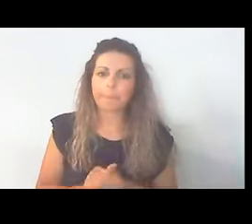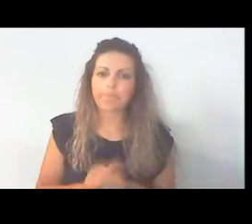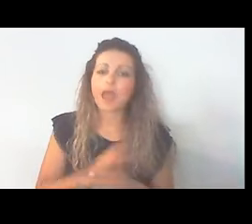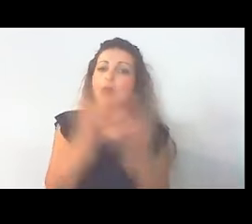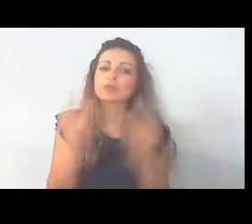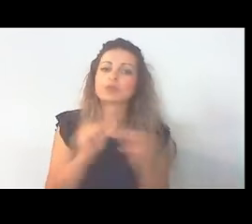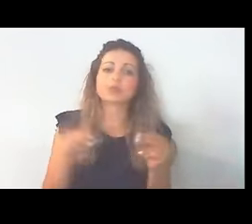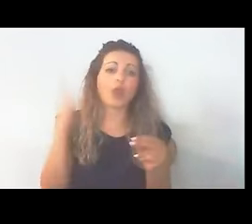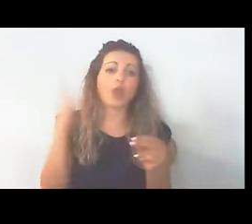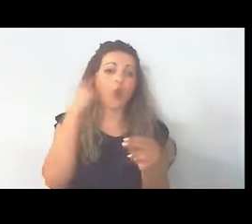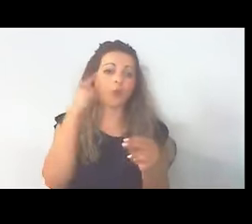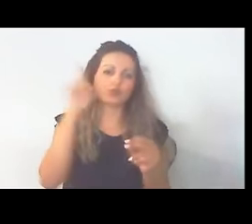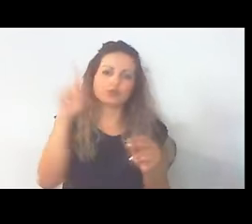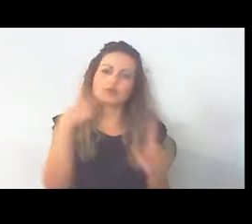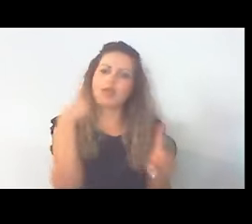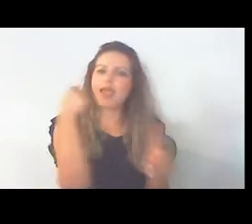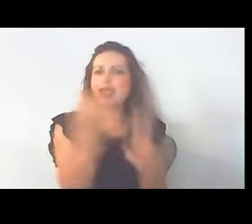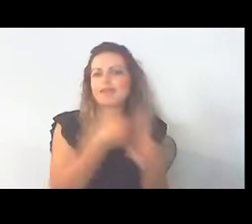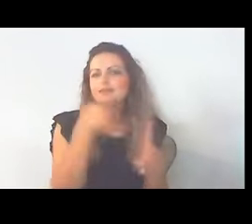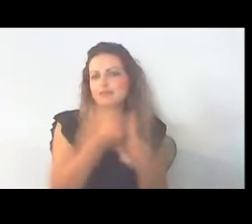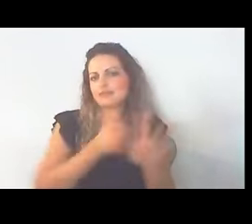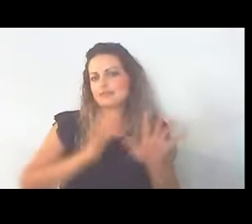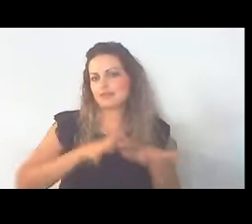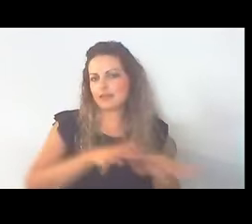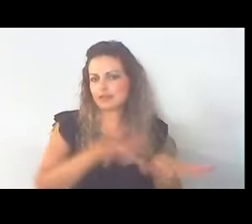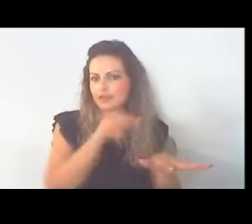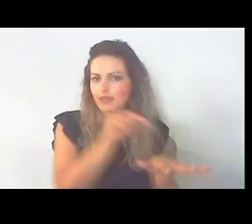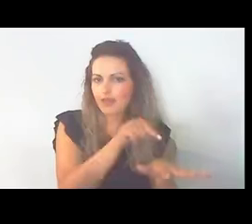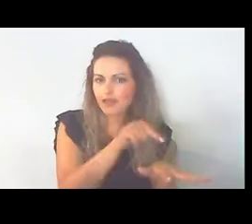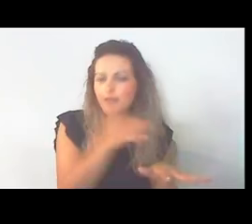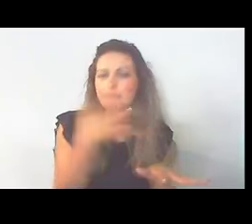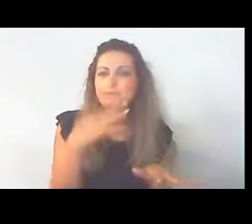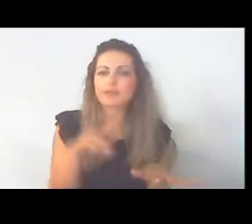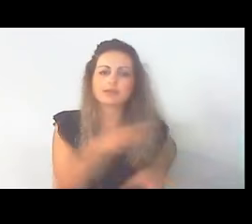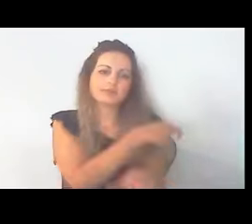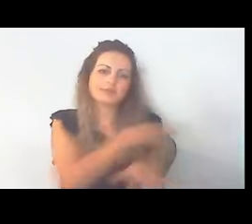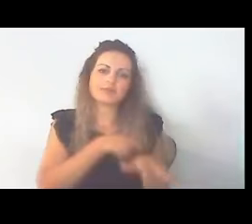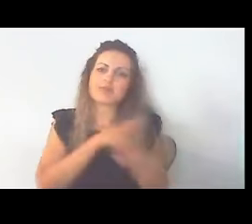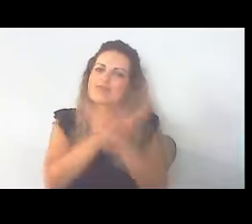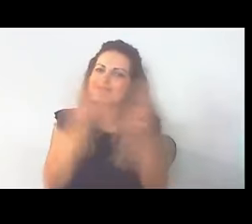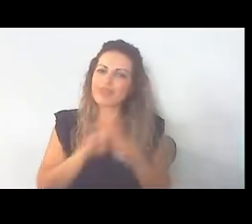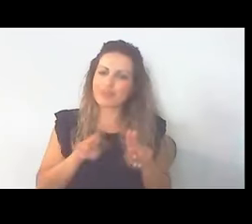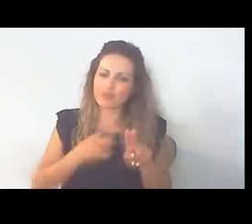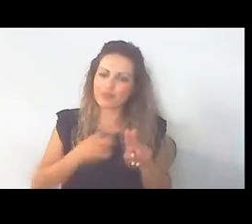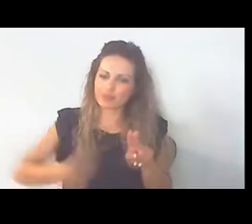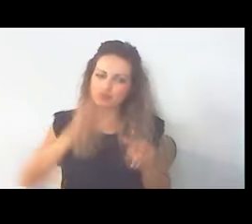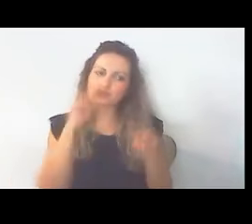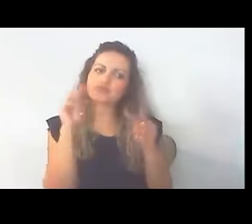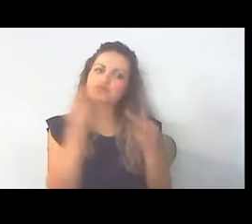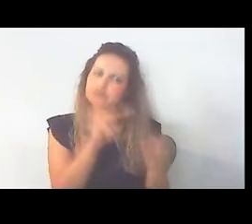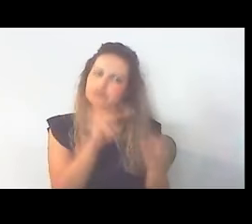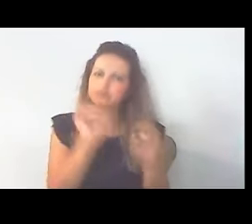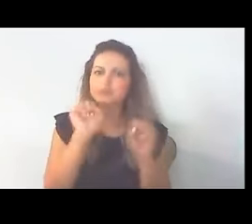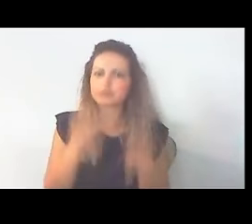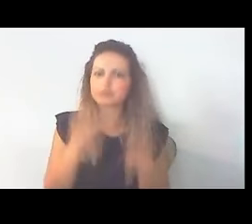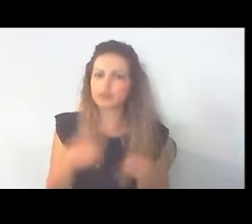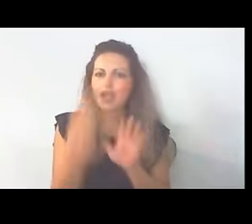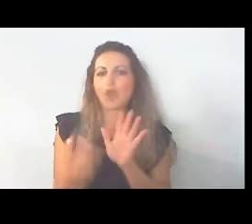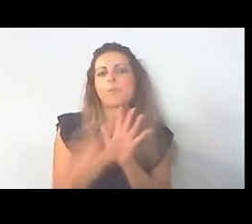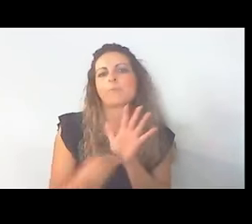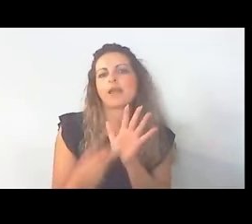εκστρατεία, τουλάχιστον και από την πλευρά της Διεθνούς Αμνηστίας, αποτελεί ένα καλό παράδειγμα μιας αντίληψης και